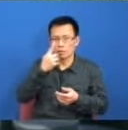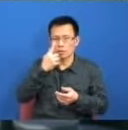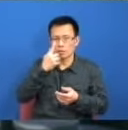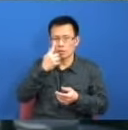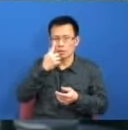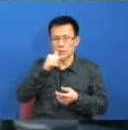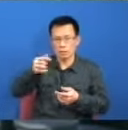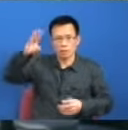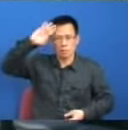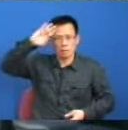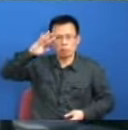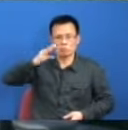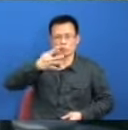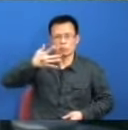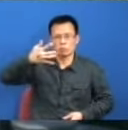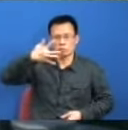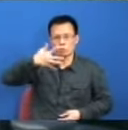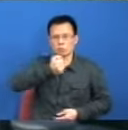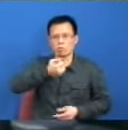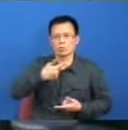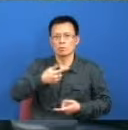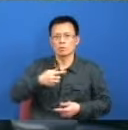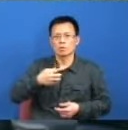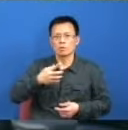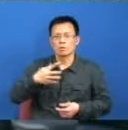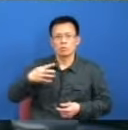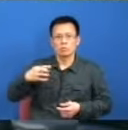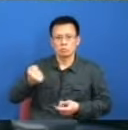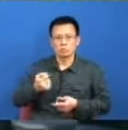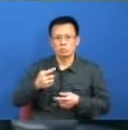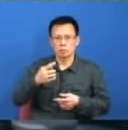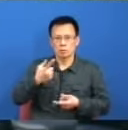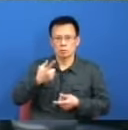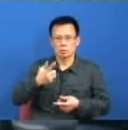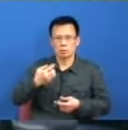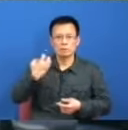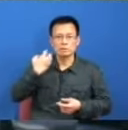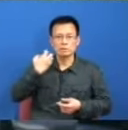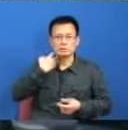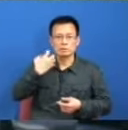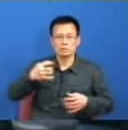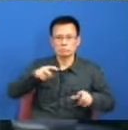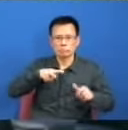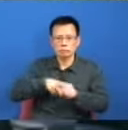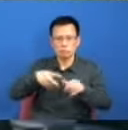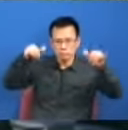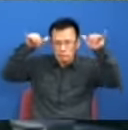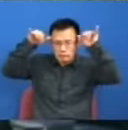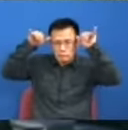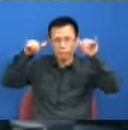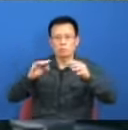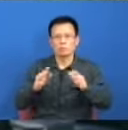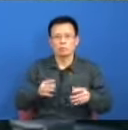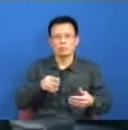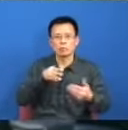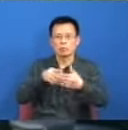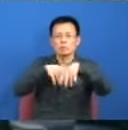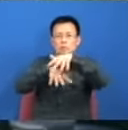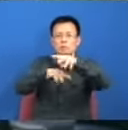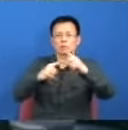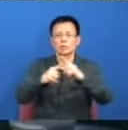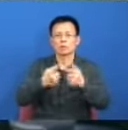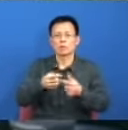咗台之後，佢哋係採取一啲即係更加即係強硬嘅手法嚟對待啦。咁我諗如果呢一個